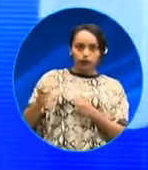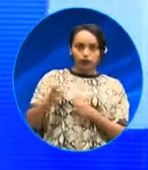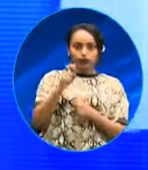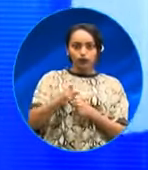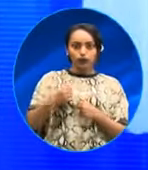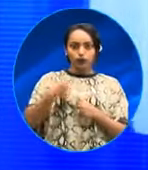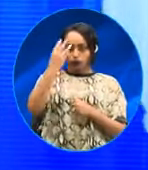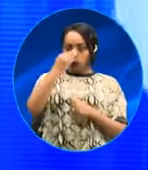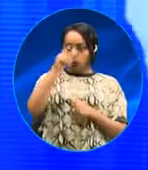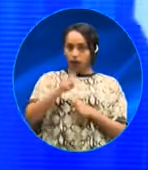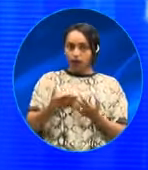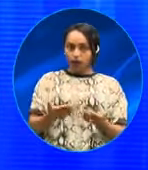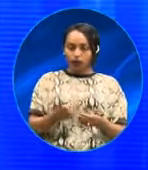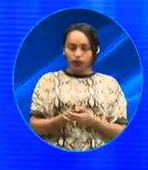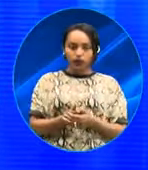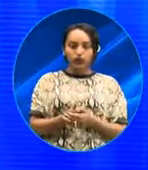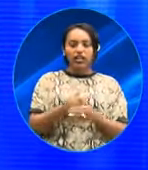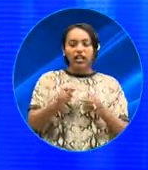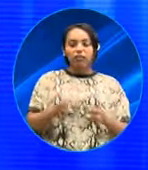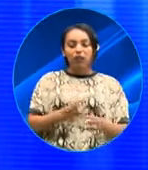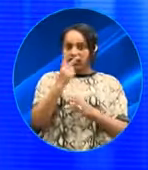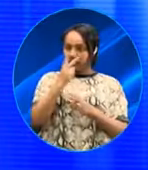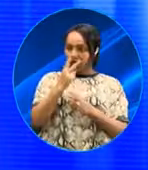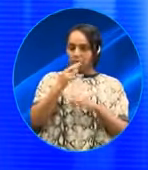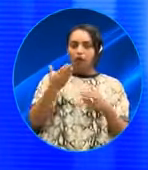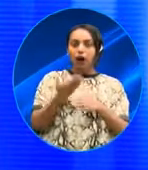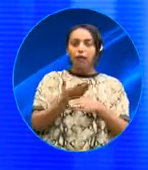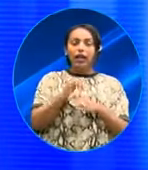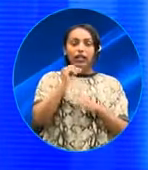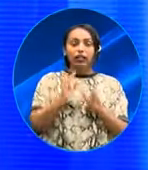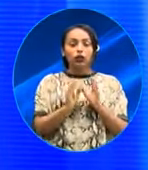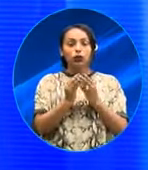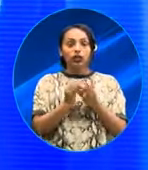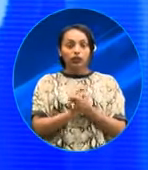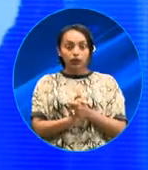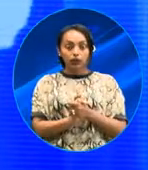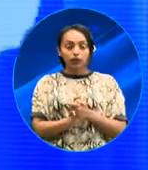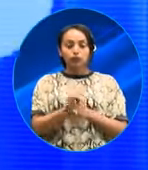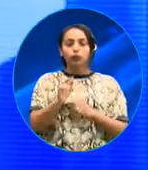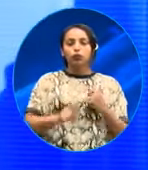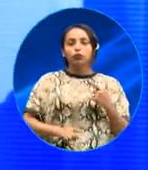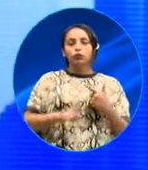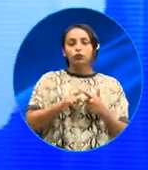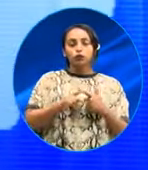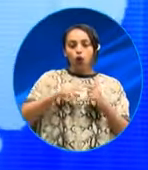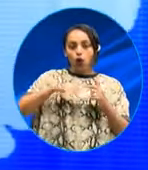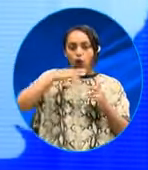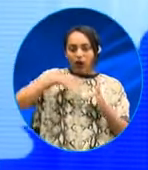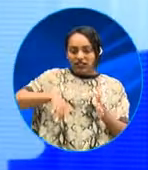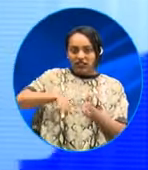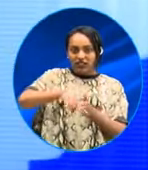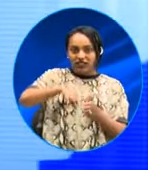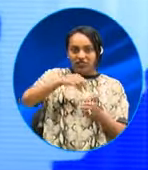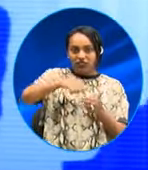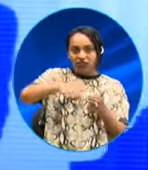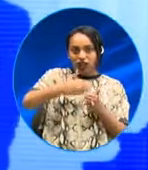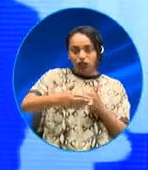አረንጓዴ መሆን አለባቸው፣ መዋብ አለባቸው፣ የትራፊክ እይታን በማይከልል መልኩ። ሁለተኛው ወንዝ